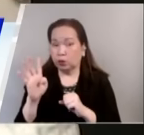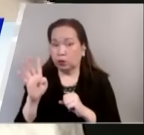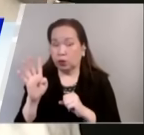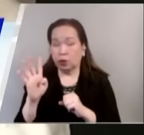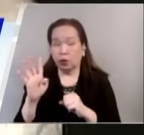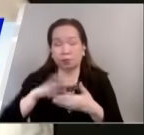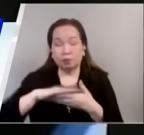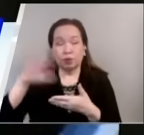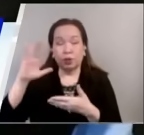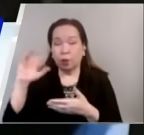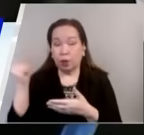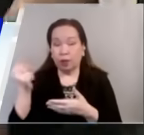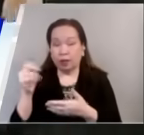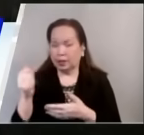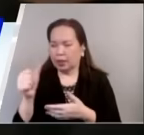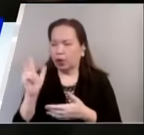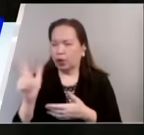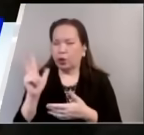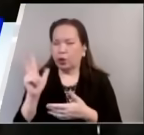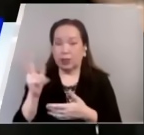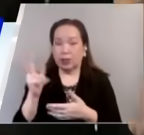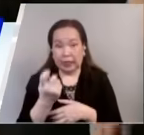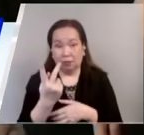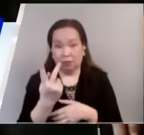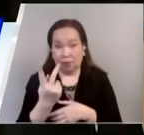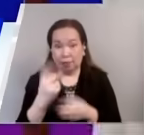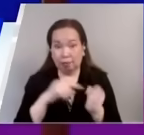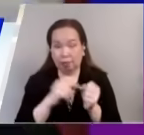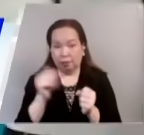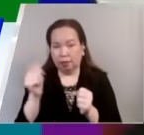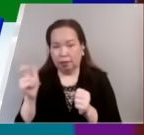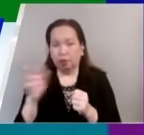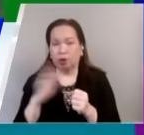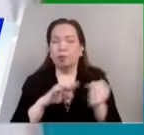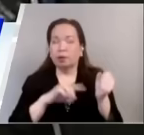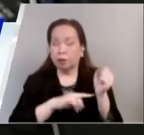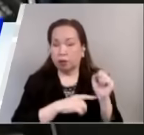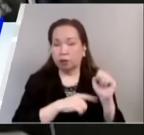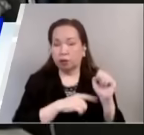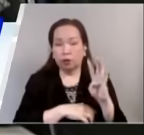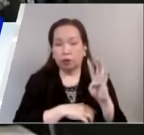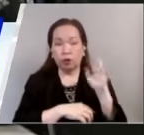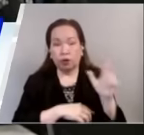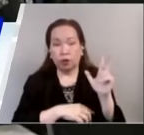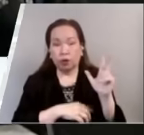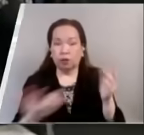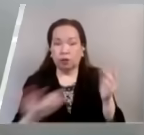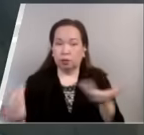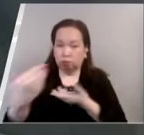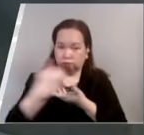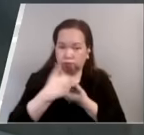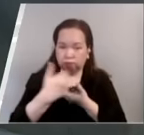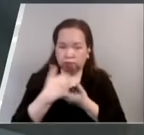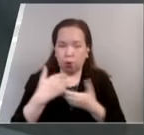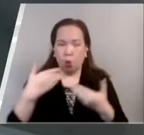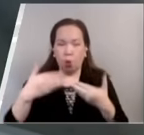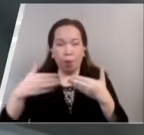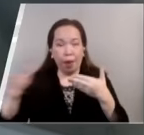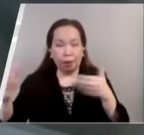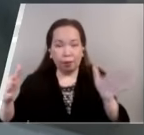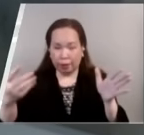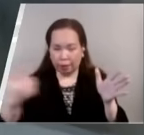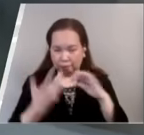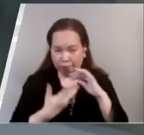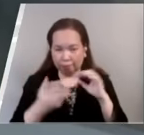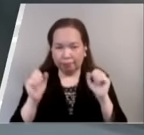10:30 PM bukas magbubukas naman ang 4:30 ng hapon ang gates sa venue And that's